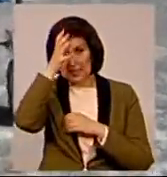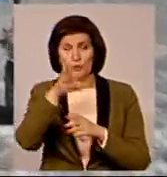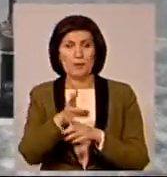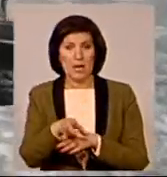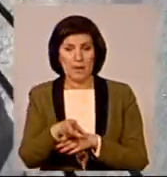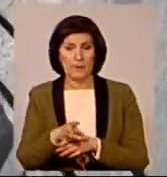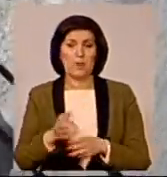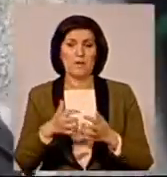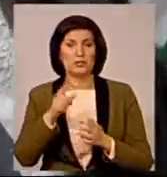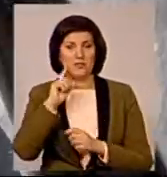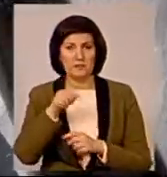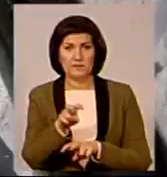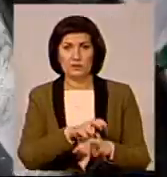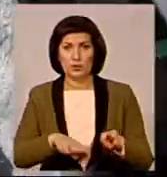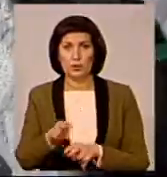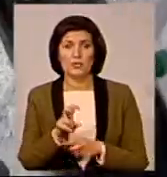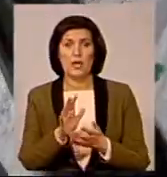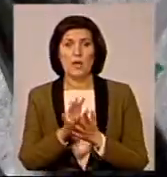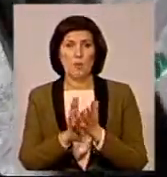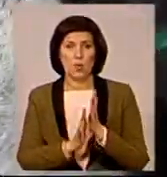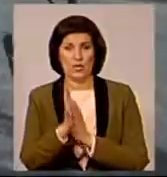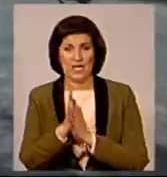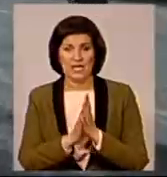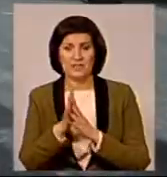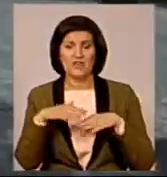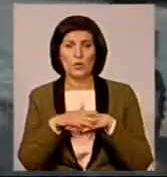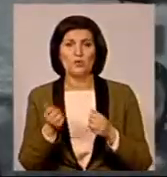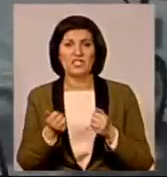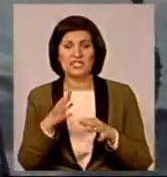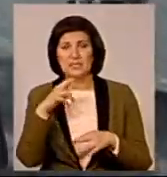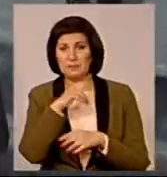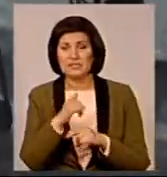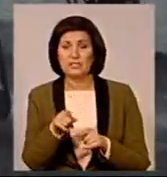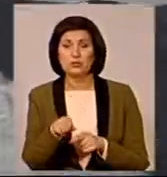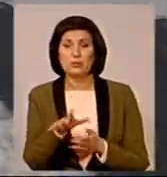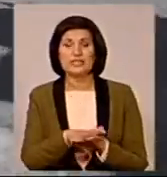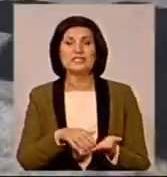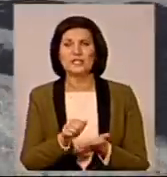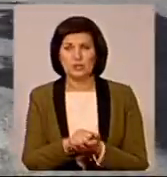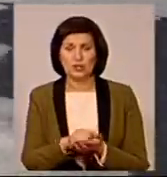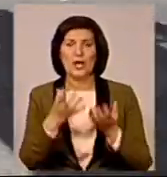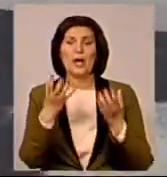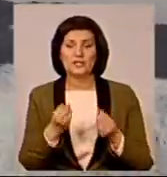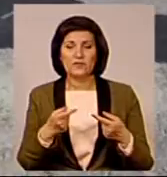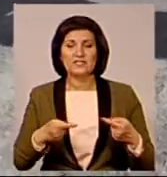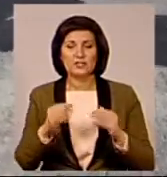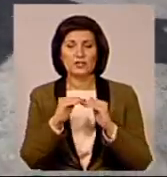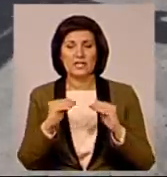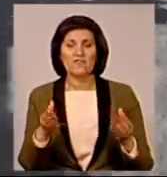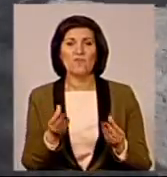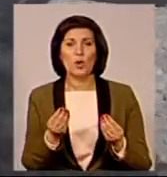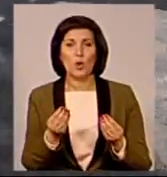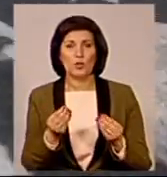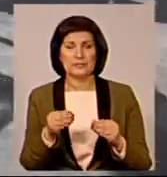камерою. Машина вміє вишукувати бур'яни, вираховувати кількість пестицидів, щоб їх знищити, а ще визначати рівень